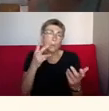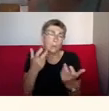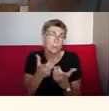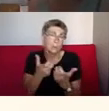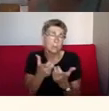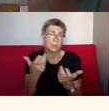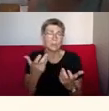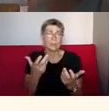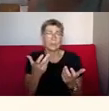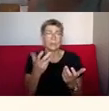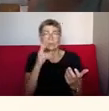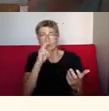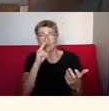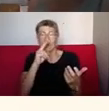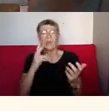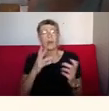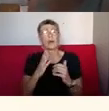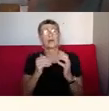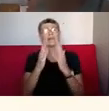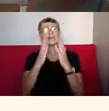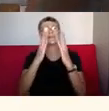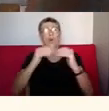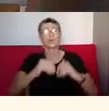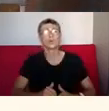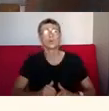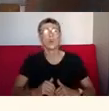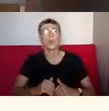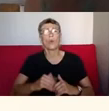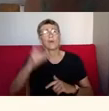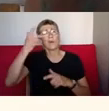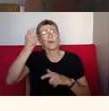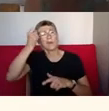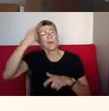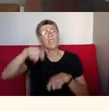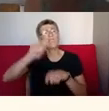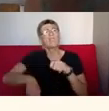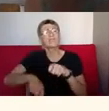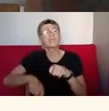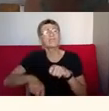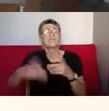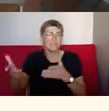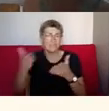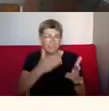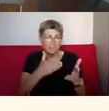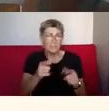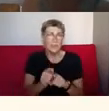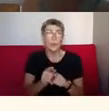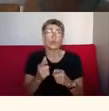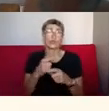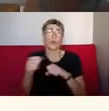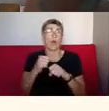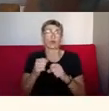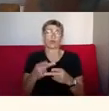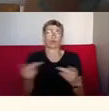la déconstruction des préjugés. On a participé aussi à des actions plus grand public avec